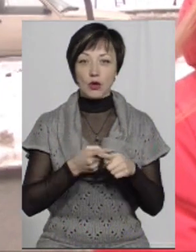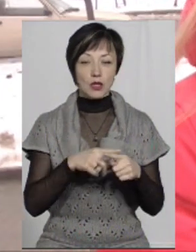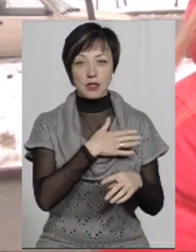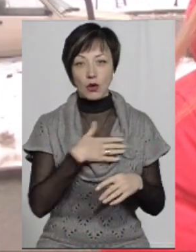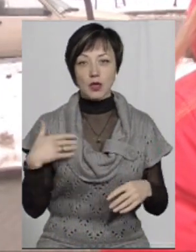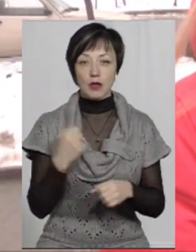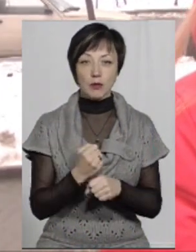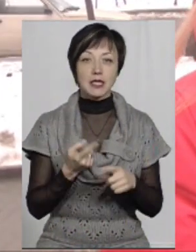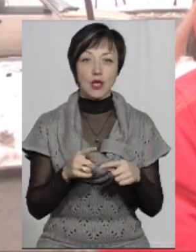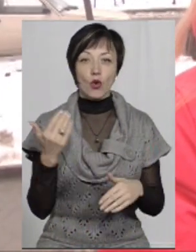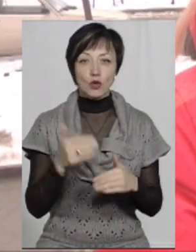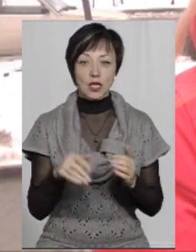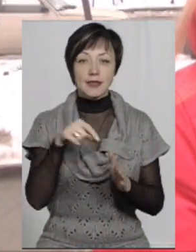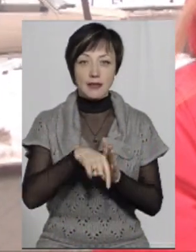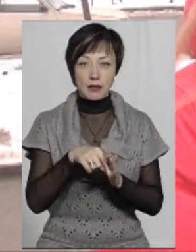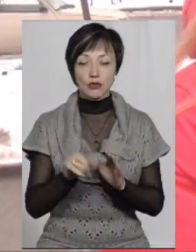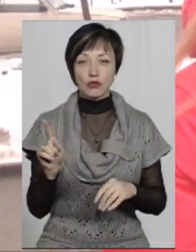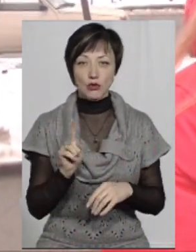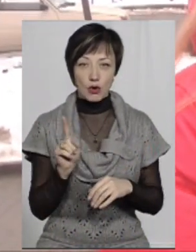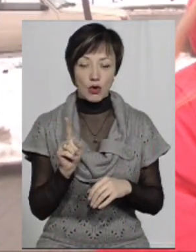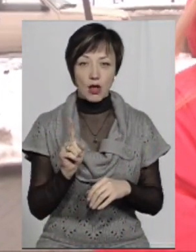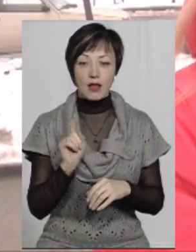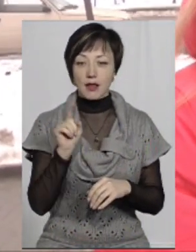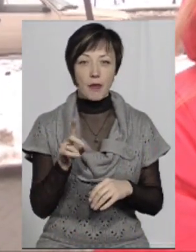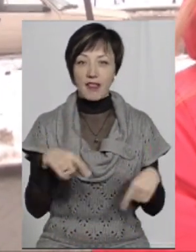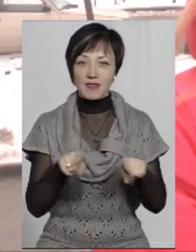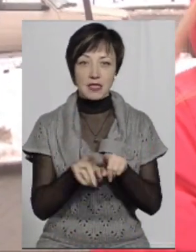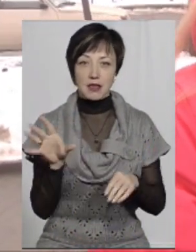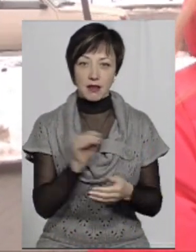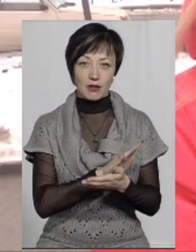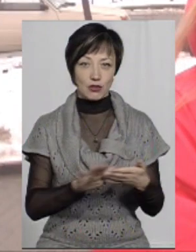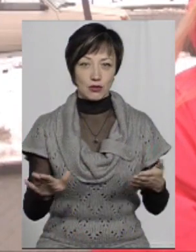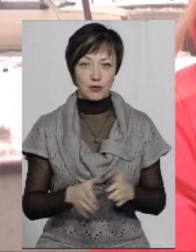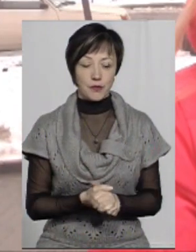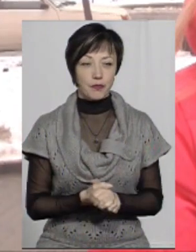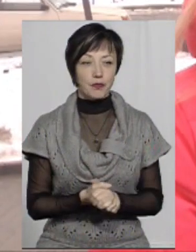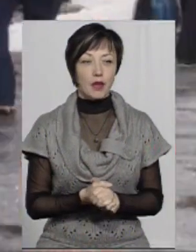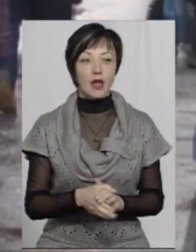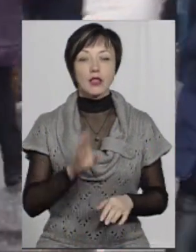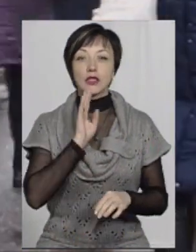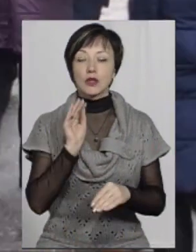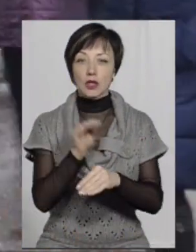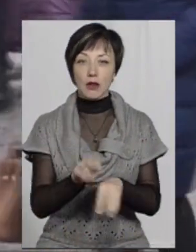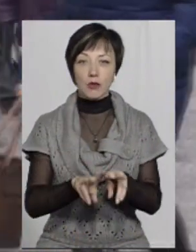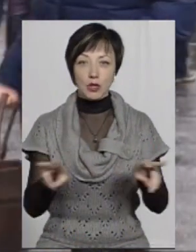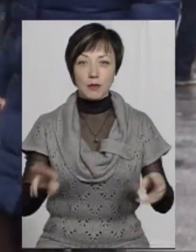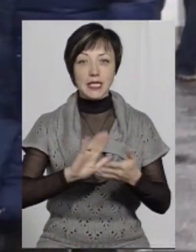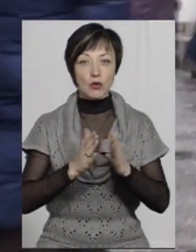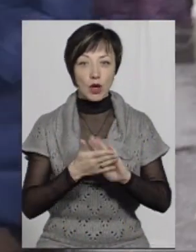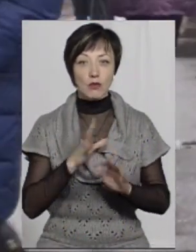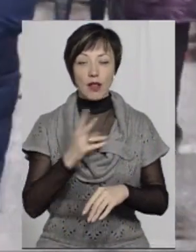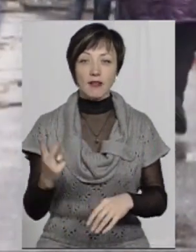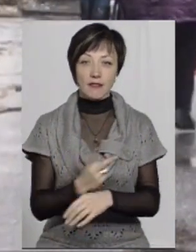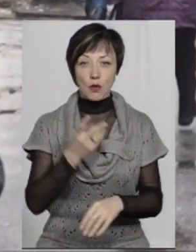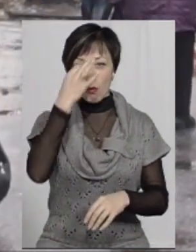захотіла робити, тобто це вже говорить про те, що там не все так гладко. Олена Карпова додає, у подібних ситуаціях була двічі,